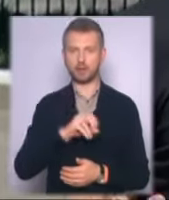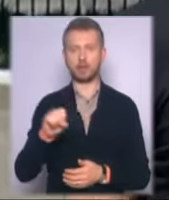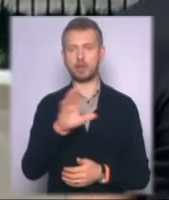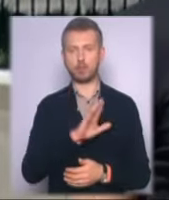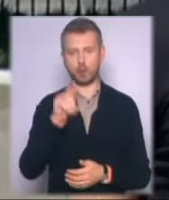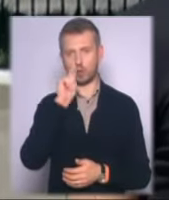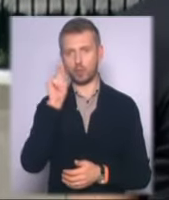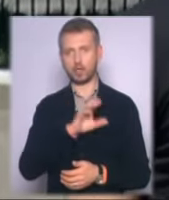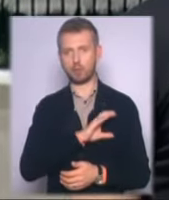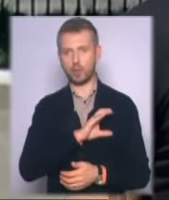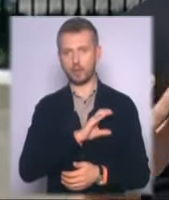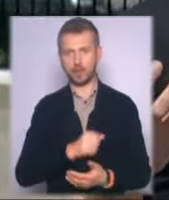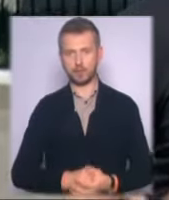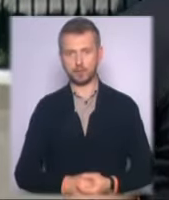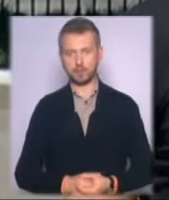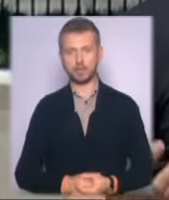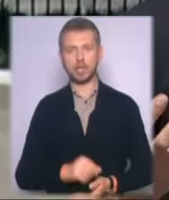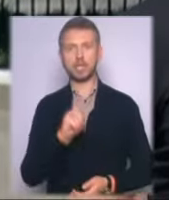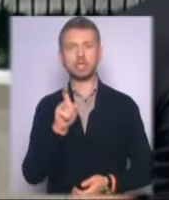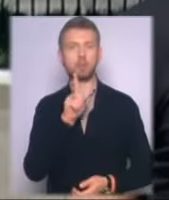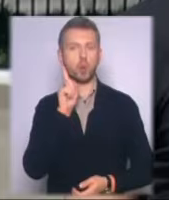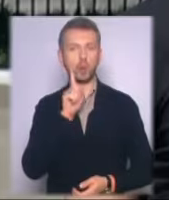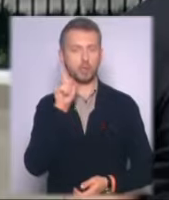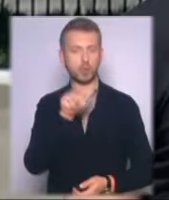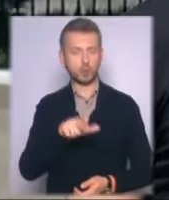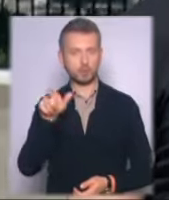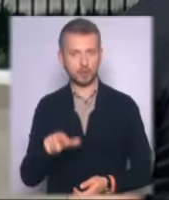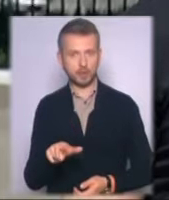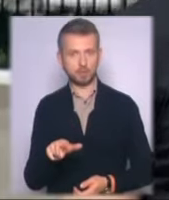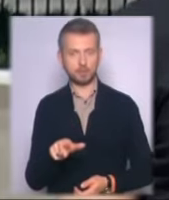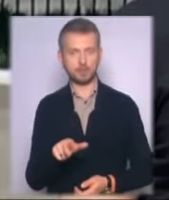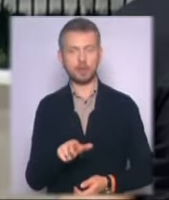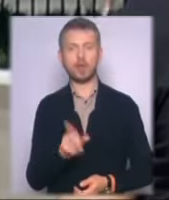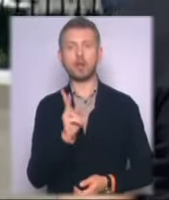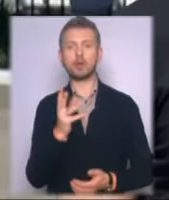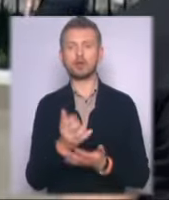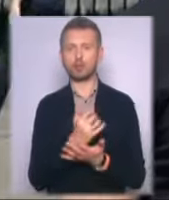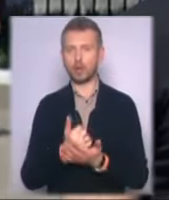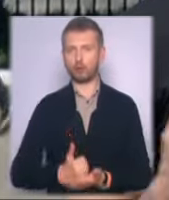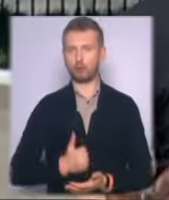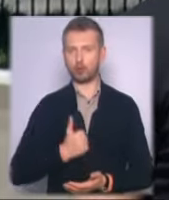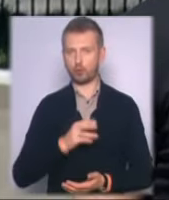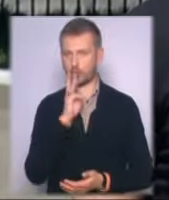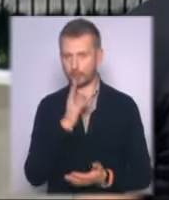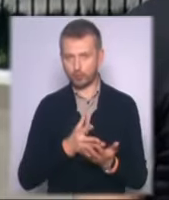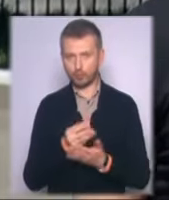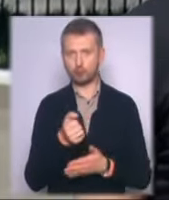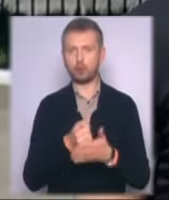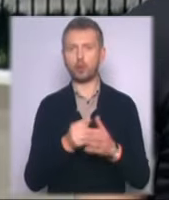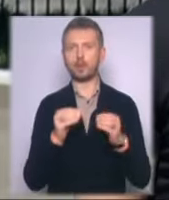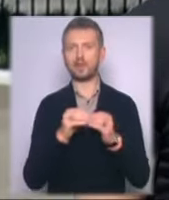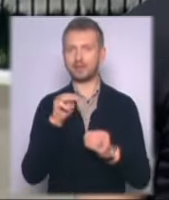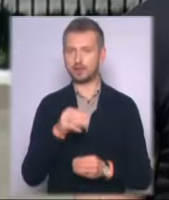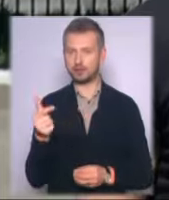українська поліція з молодими людьми, які заробляють достойну заробітну платню, це до 10 тисяч гривень